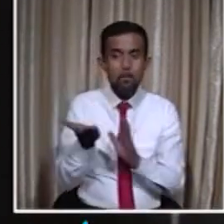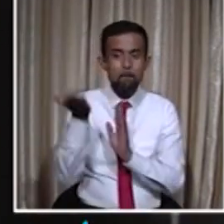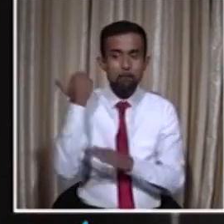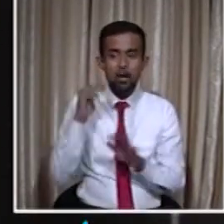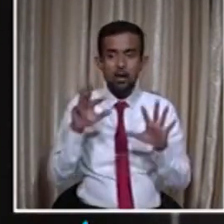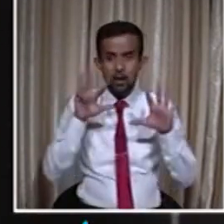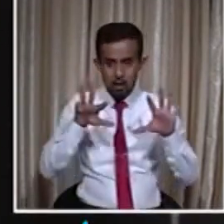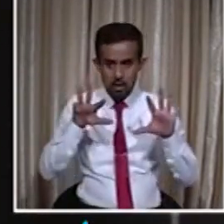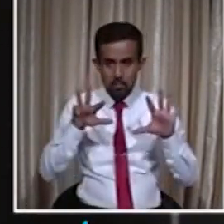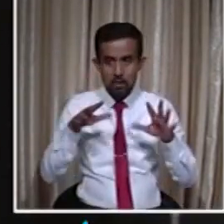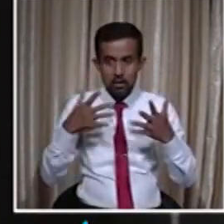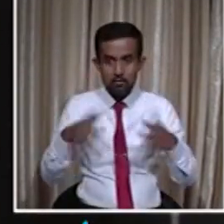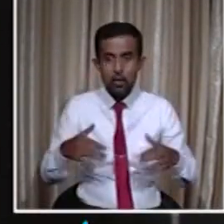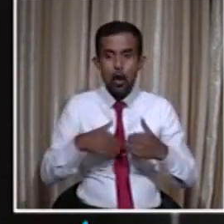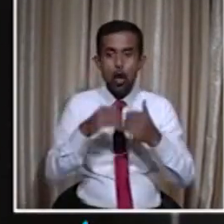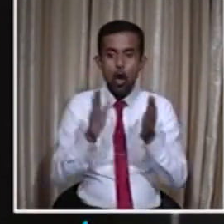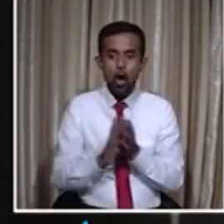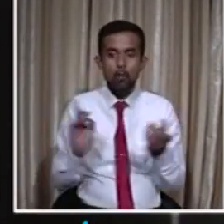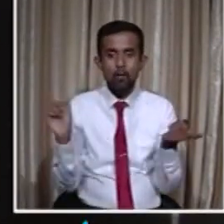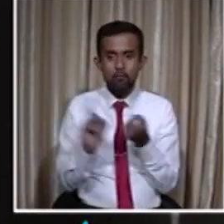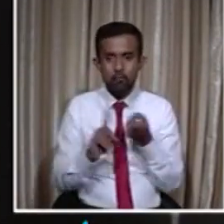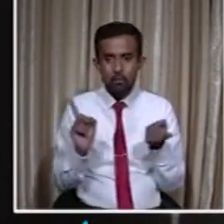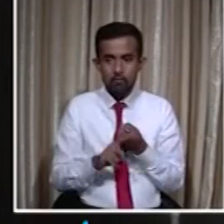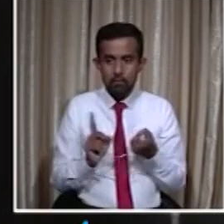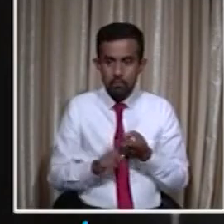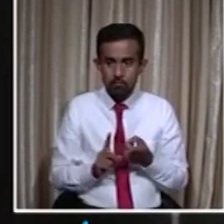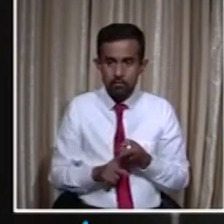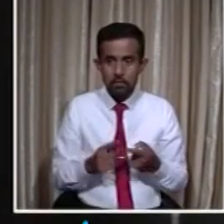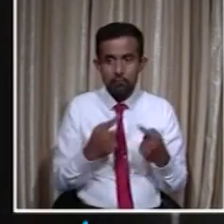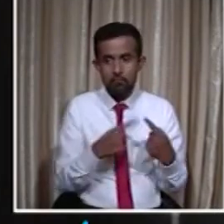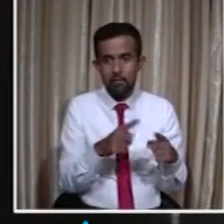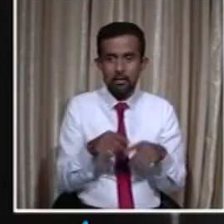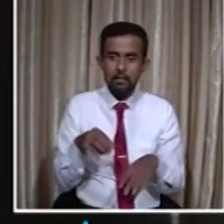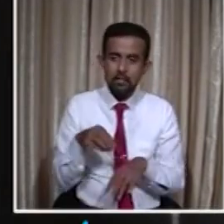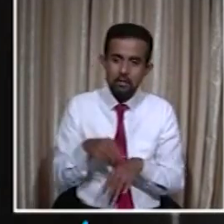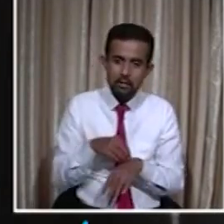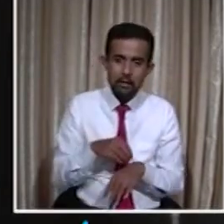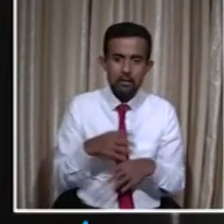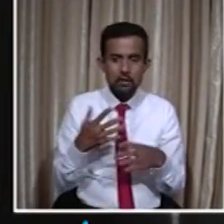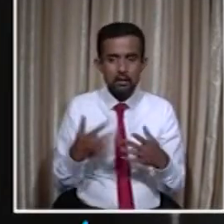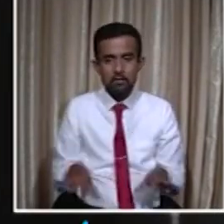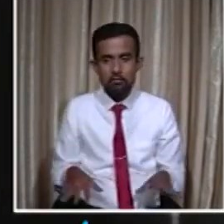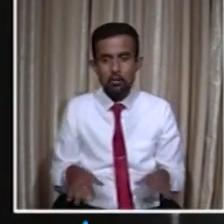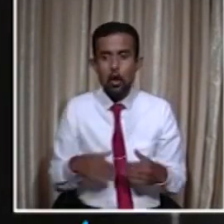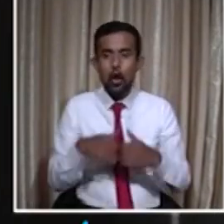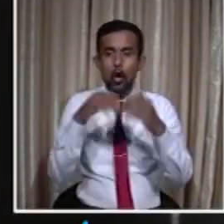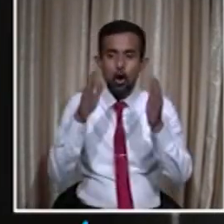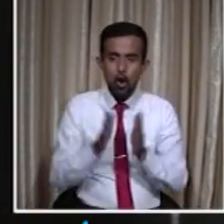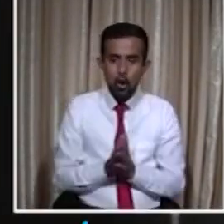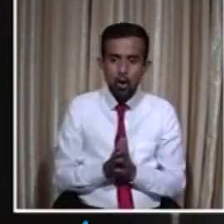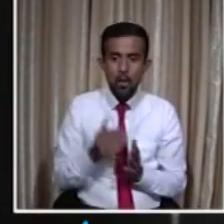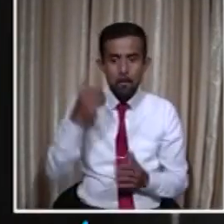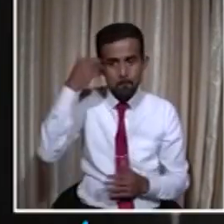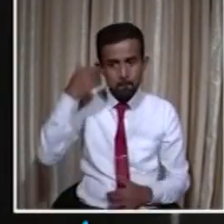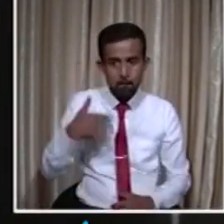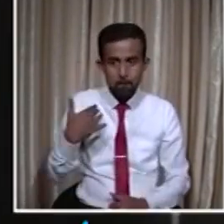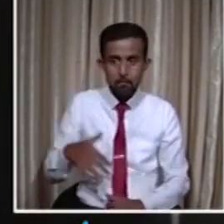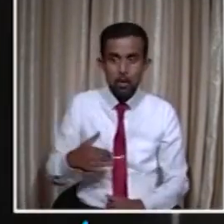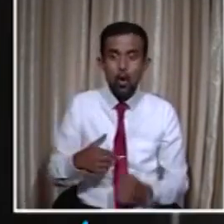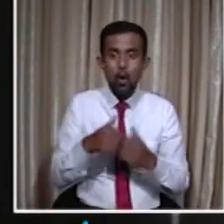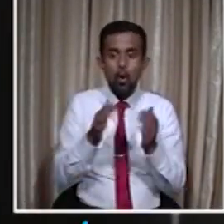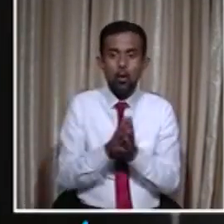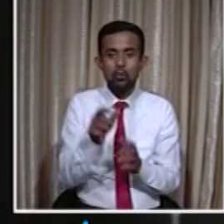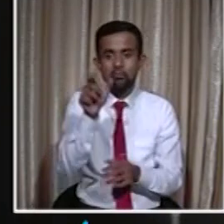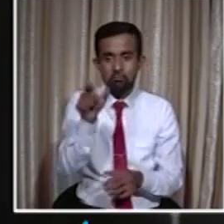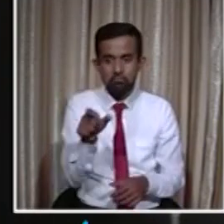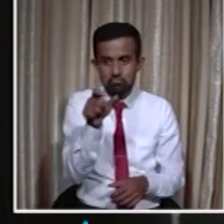වෙනිදා සිදුවෙච්ච සියලුම ගැටුම් වලින් නොයෙකුත් විපතට පත්වෙච්ච සියලුම මරණයට පත්වෙච්ච සියලුම දෙනා